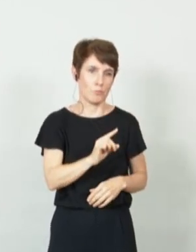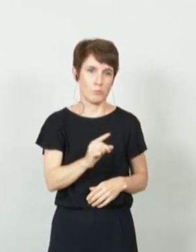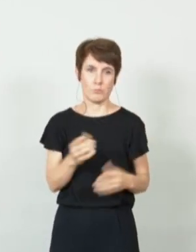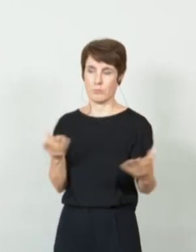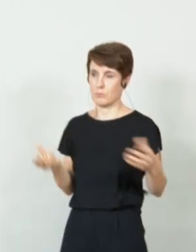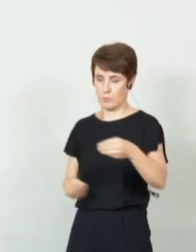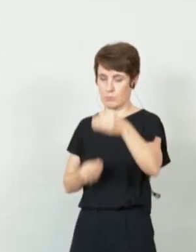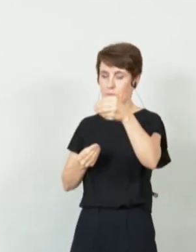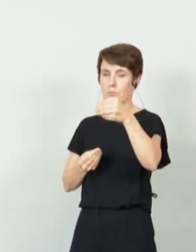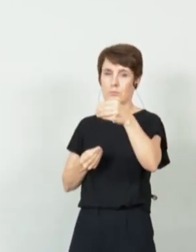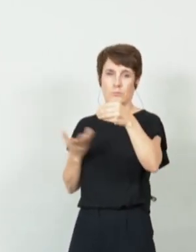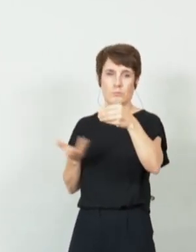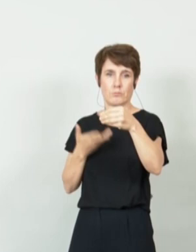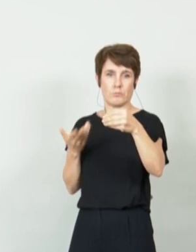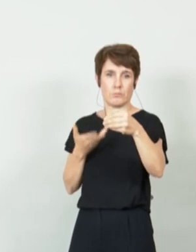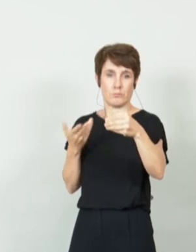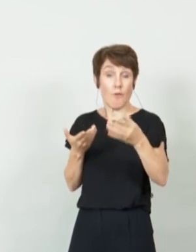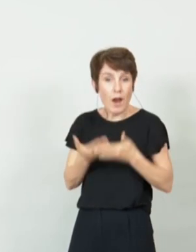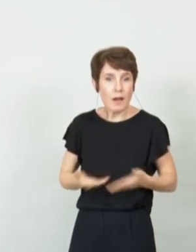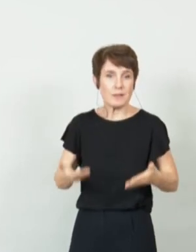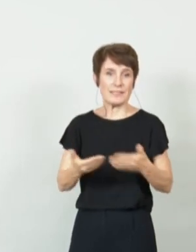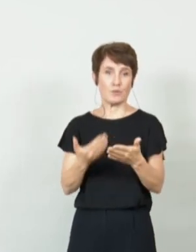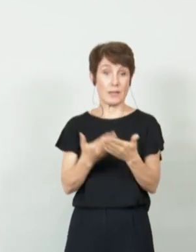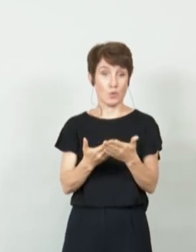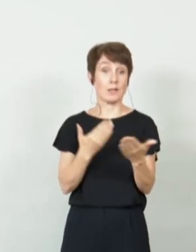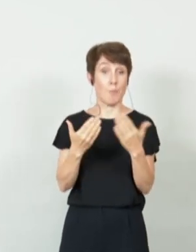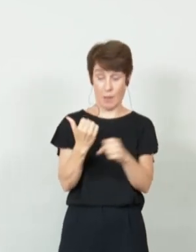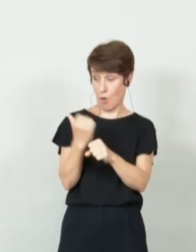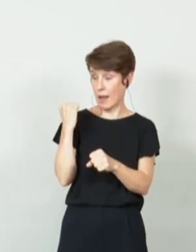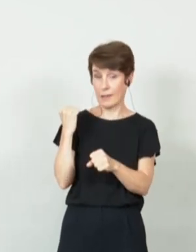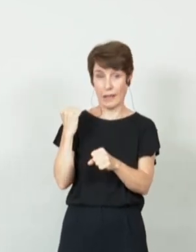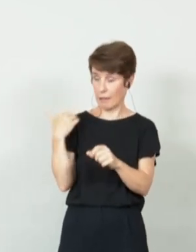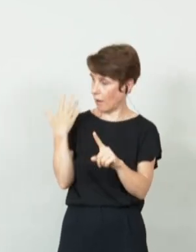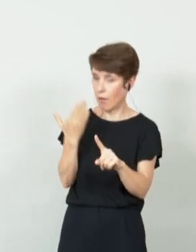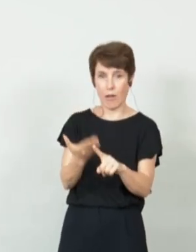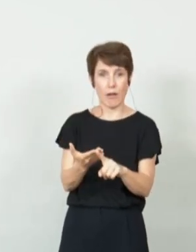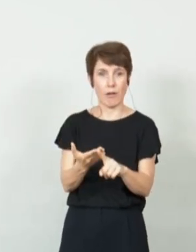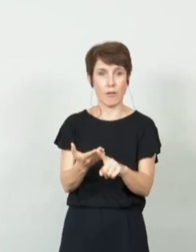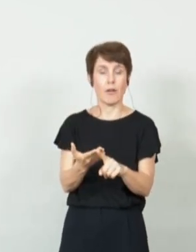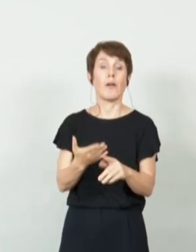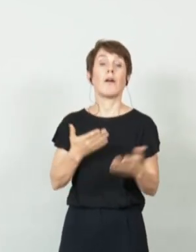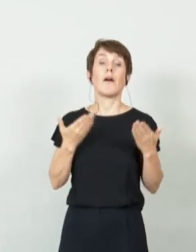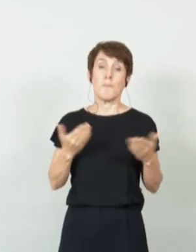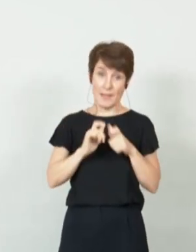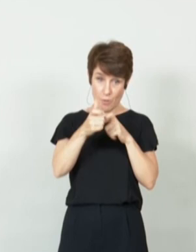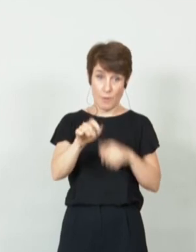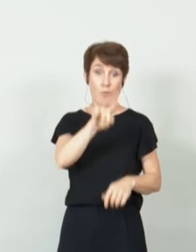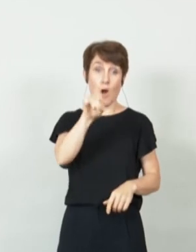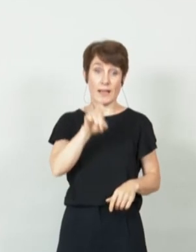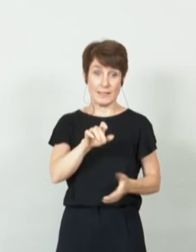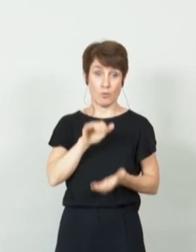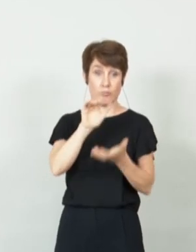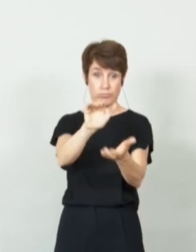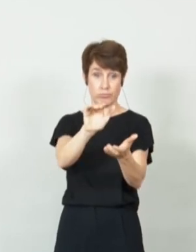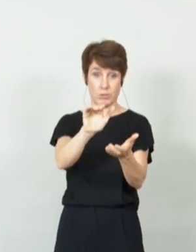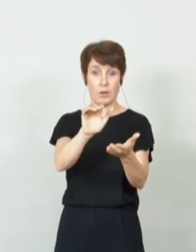voilà donc voilà la situation il est fait par rapport à l'année dernière la question en elle-même c'est là que ça sera peut-être